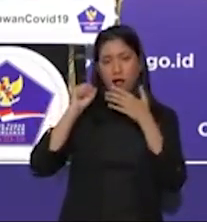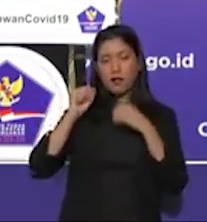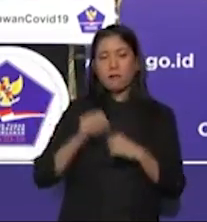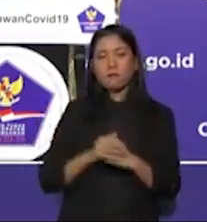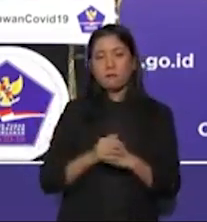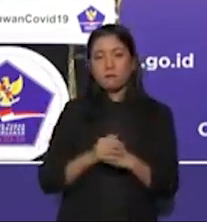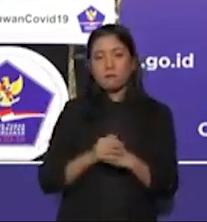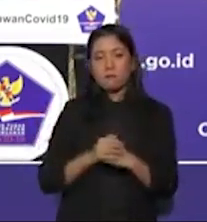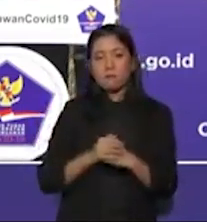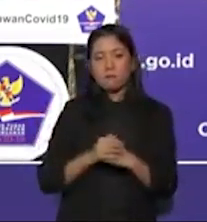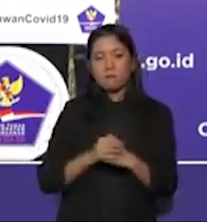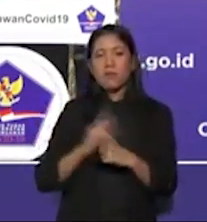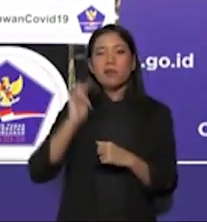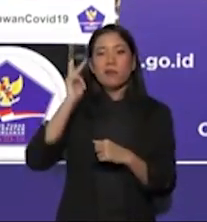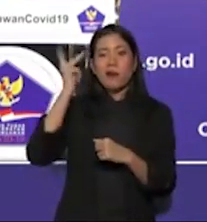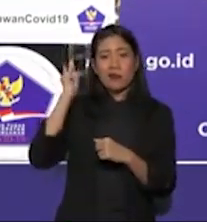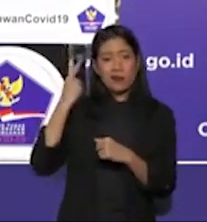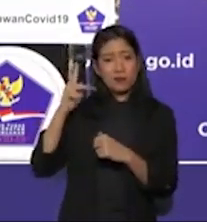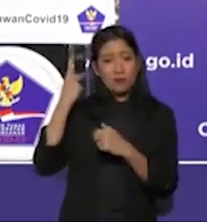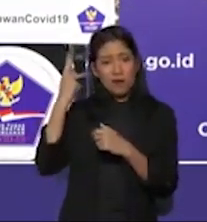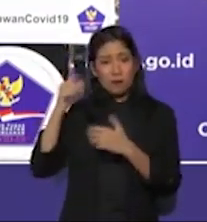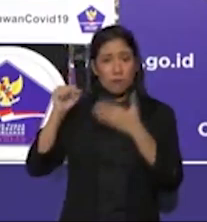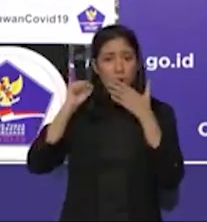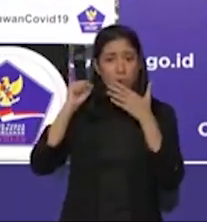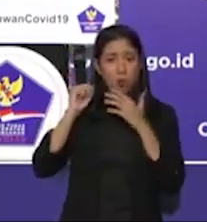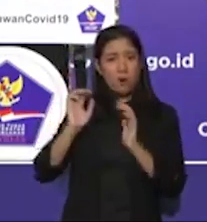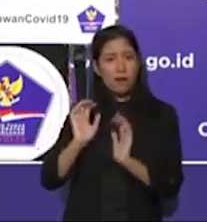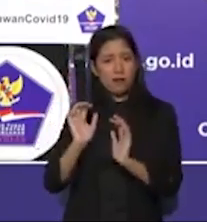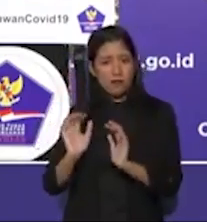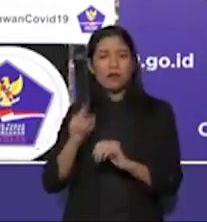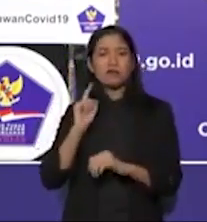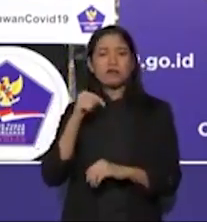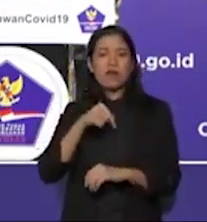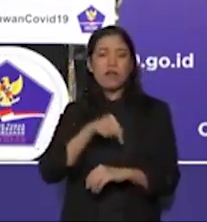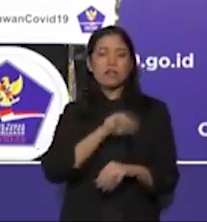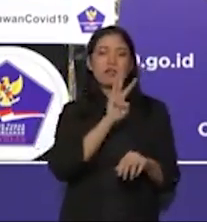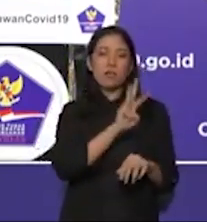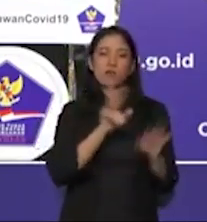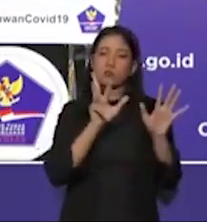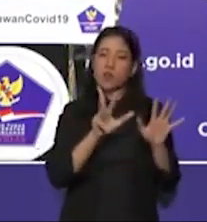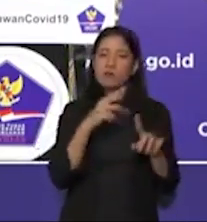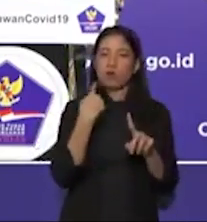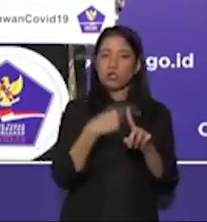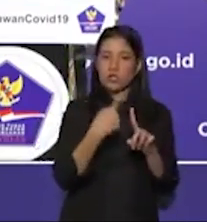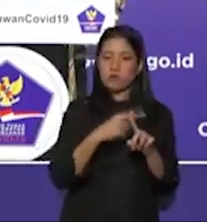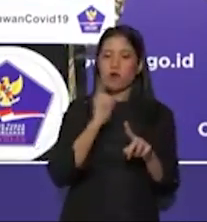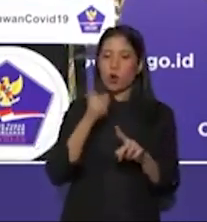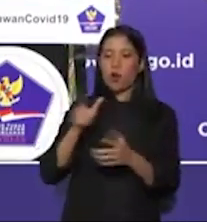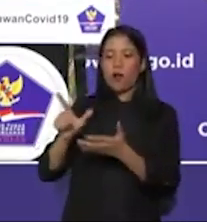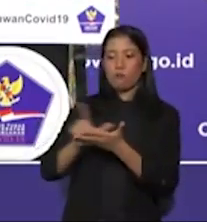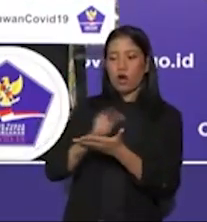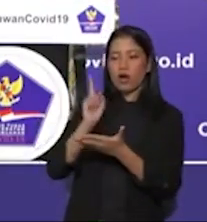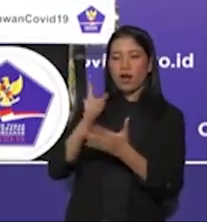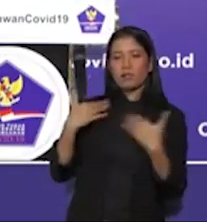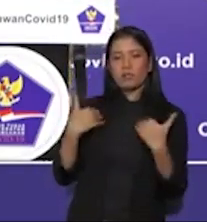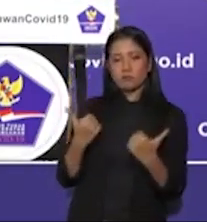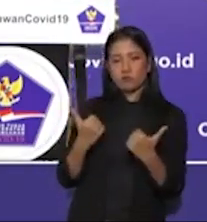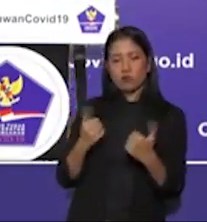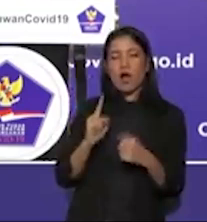kita lihat laporan kasus sembuh adalah sebanyak 78 orang sehingga total dari keseluruhan pasien sembuh